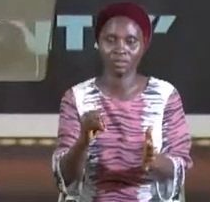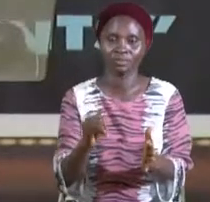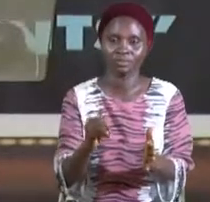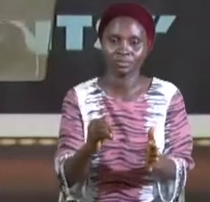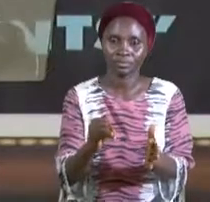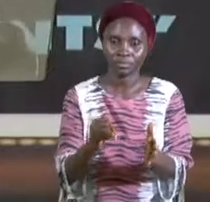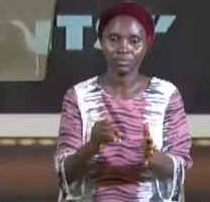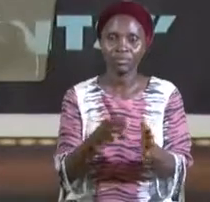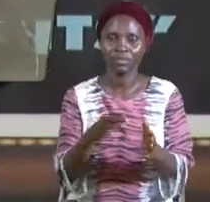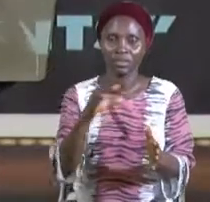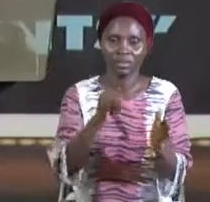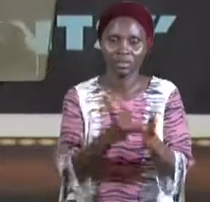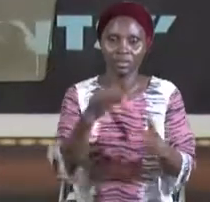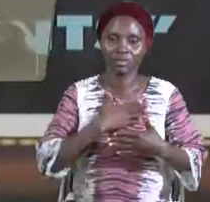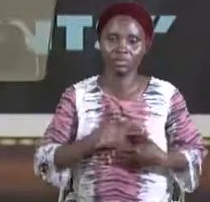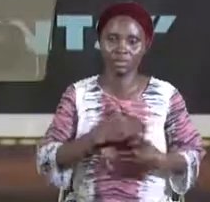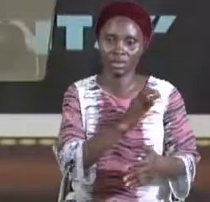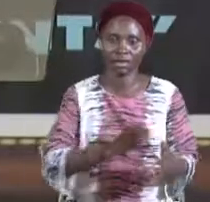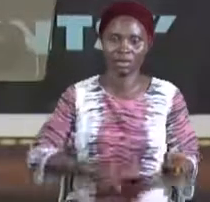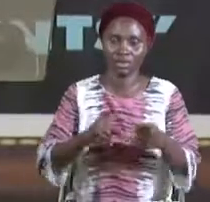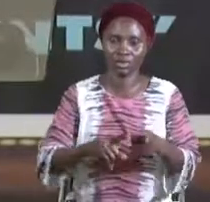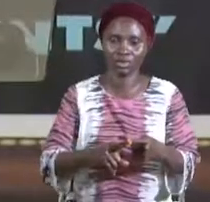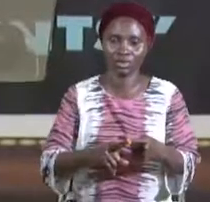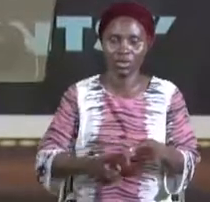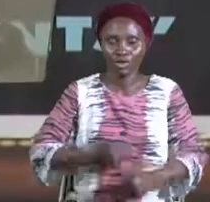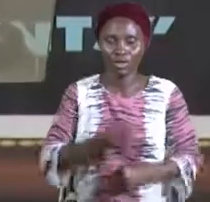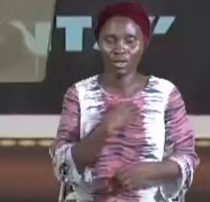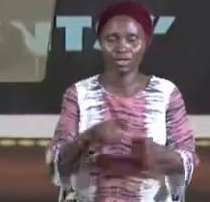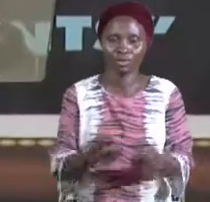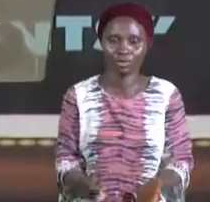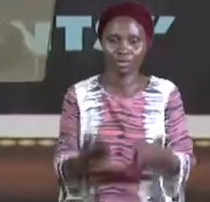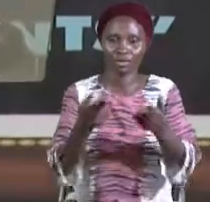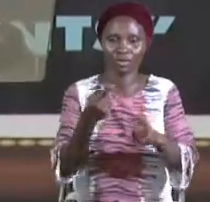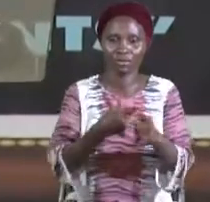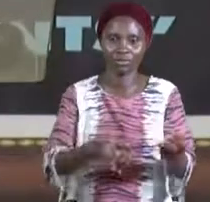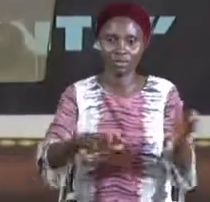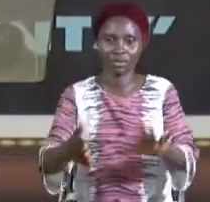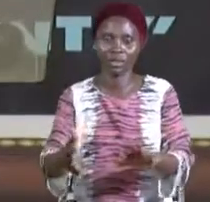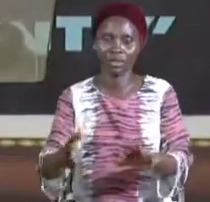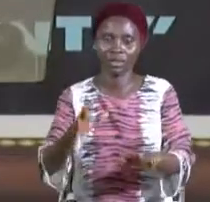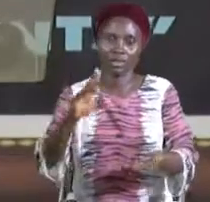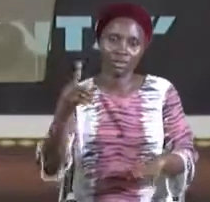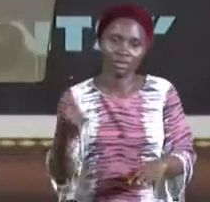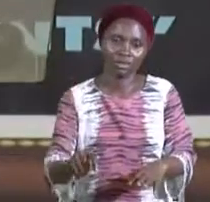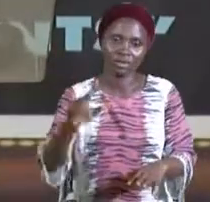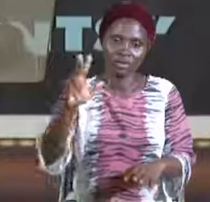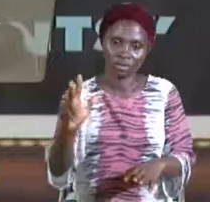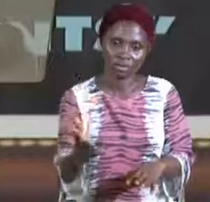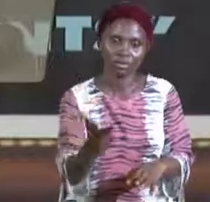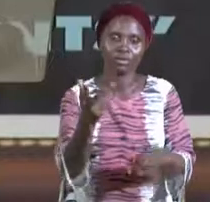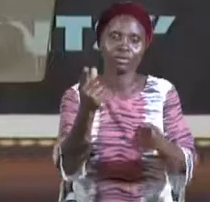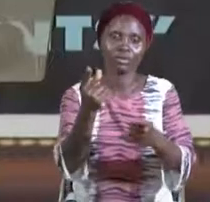Il est écrit que le Christ souffrirait et qu'il ressusciterait des morts le troisième jour. Il leur a dit cela